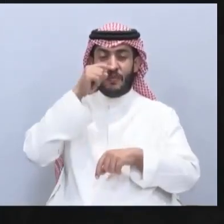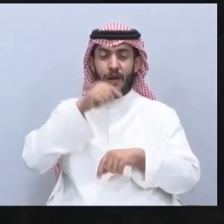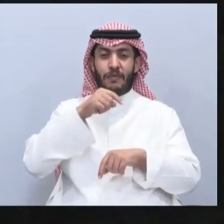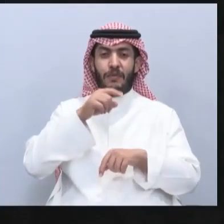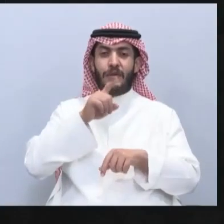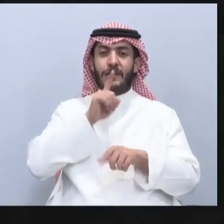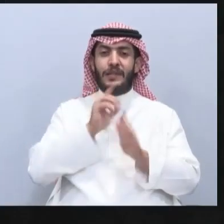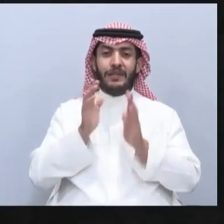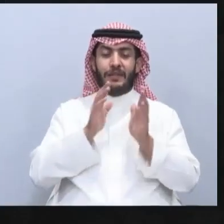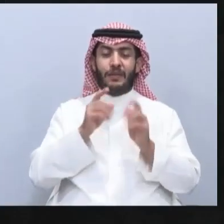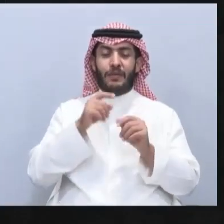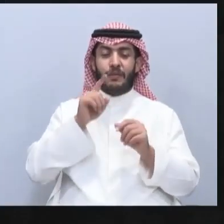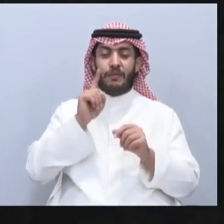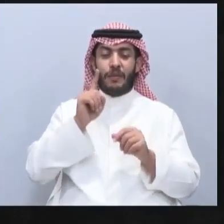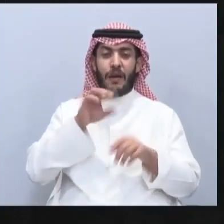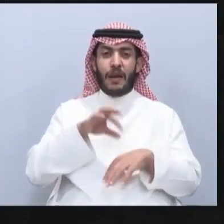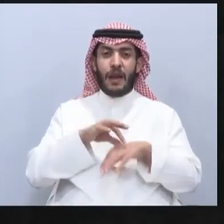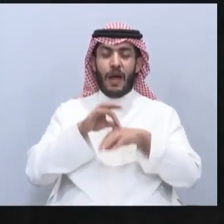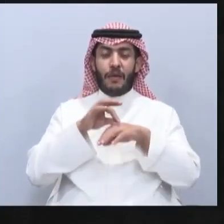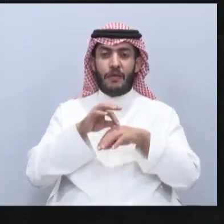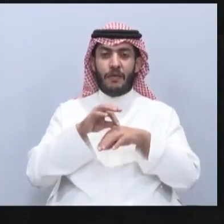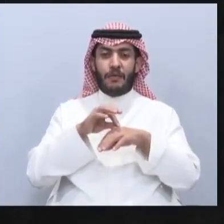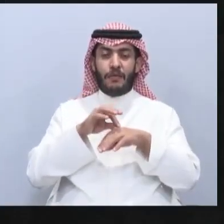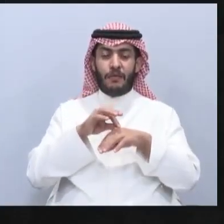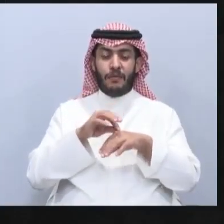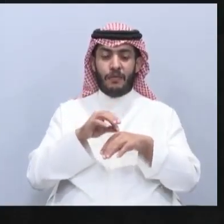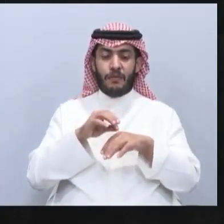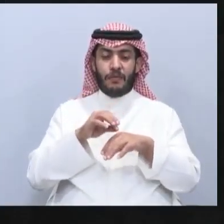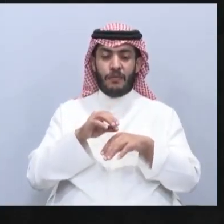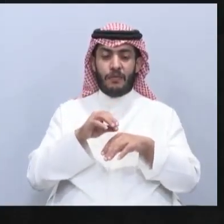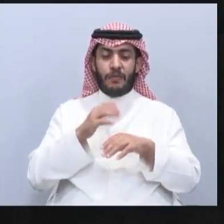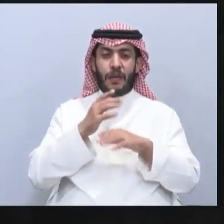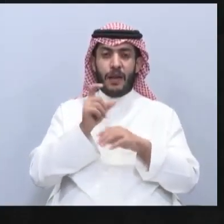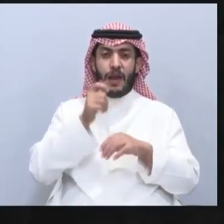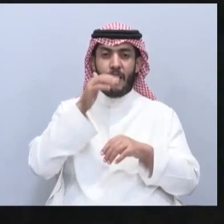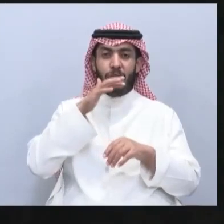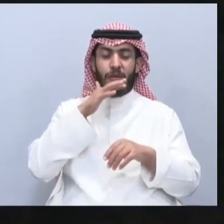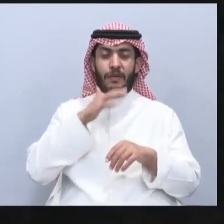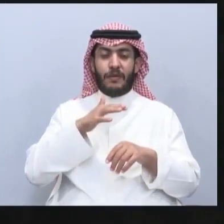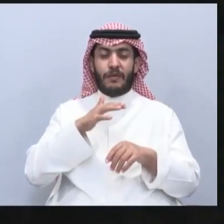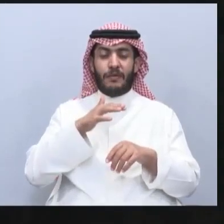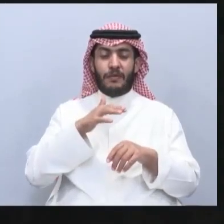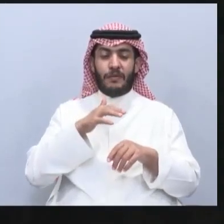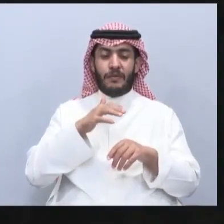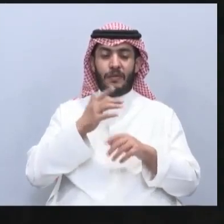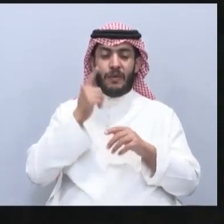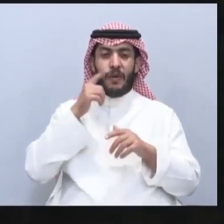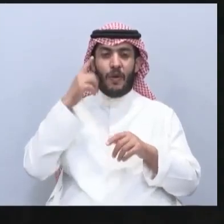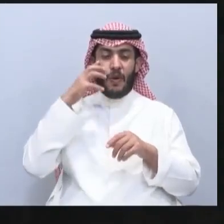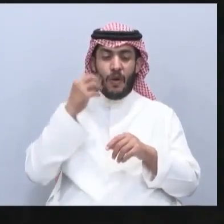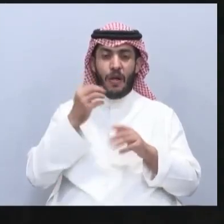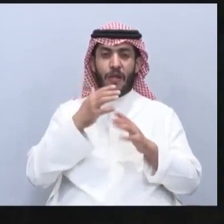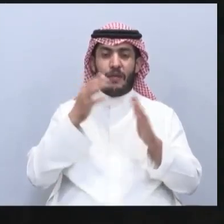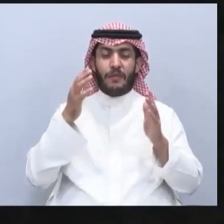سيخرجها سيخرجها ولكن النبي صلى الله عليه وسلم ولان النبي صلى الله عليه وسلم على خلق